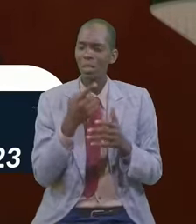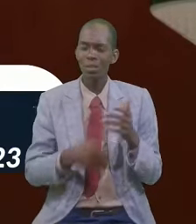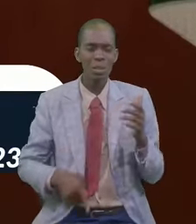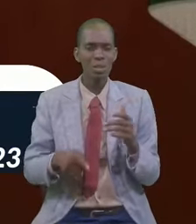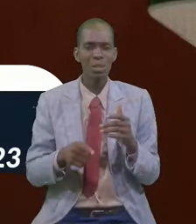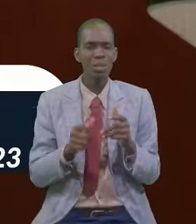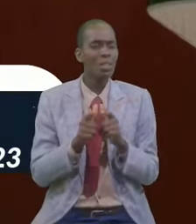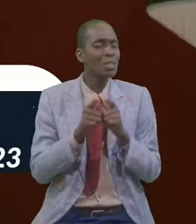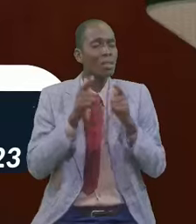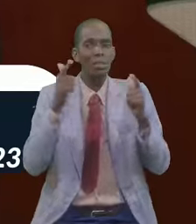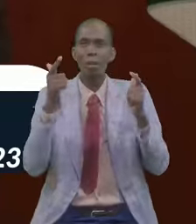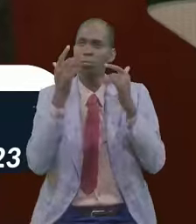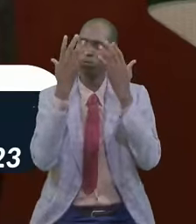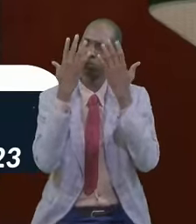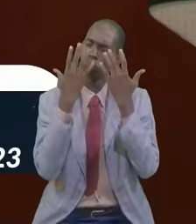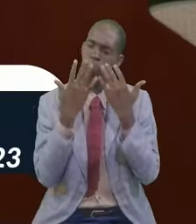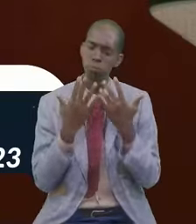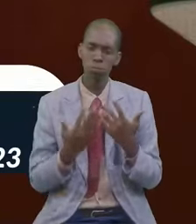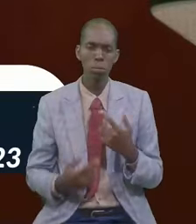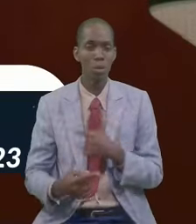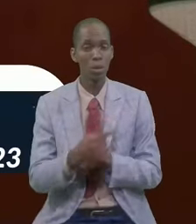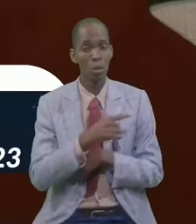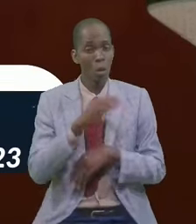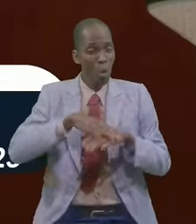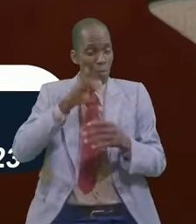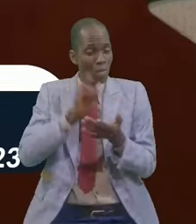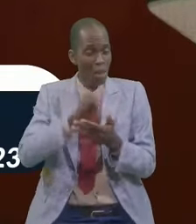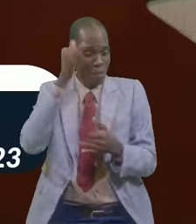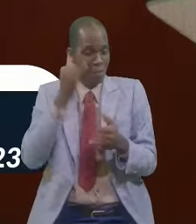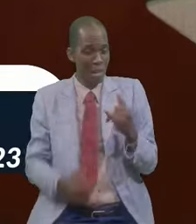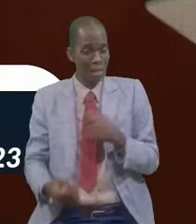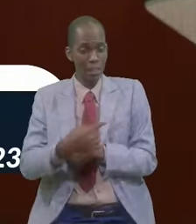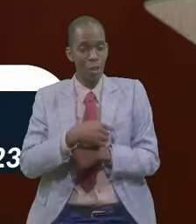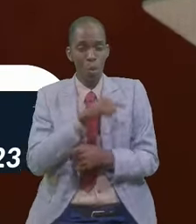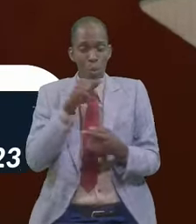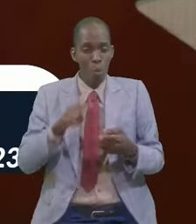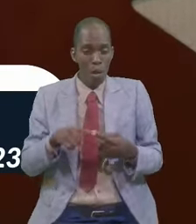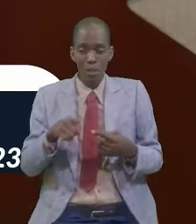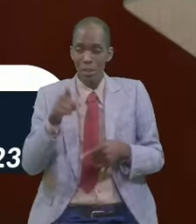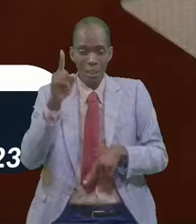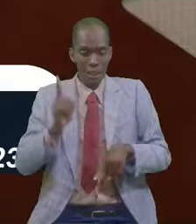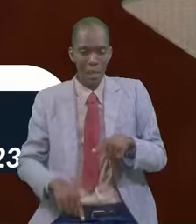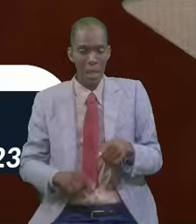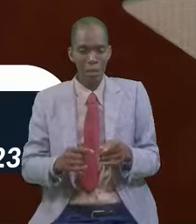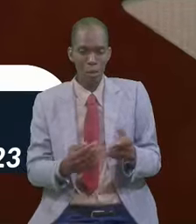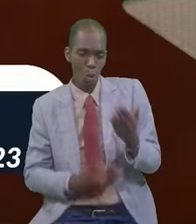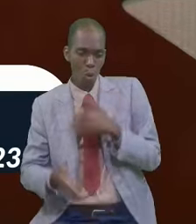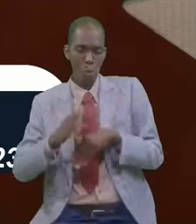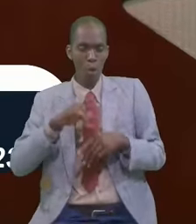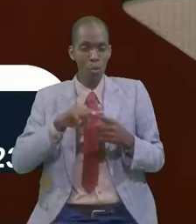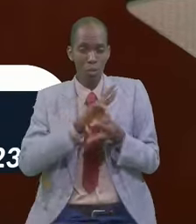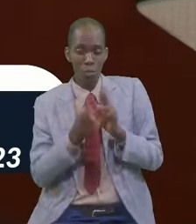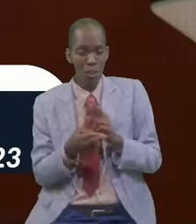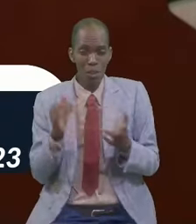Un jour, quelle grande proclamation. Au dernier jour, lorsqu'il ne peut plus revenir et se repentir,